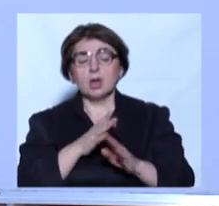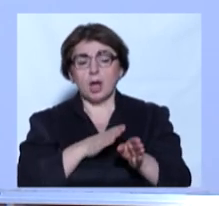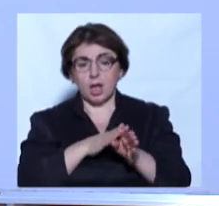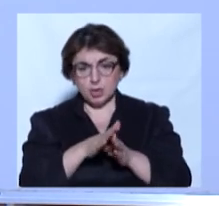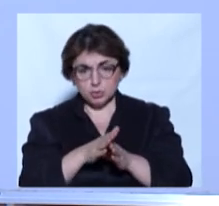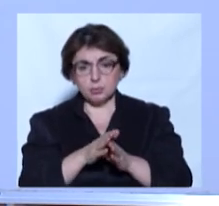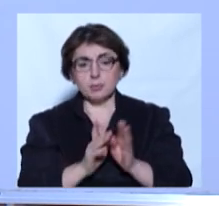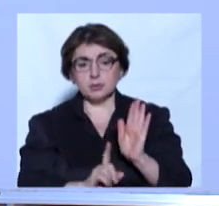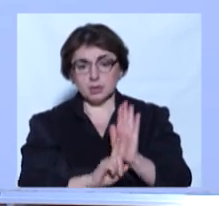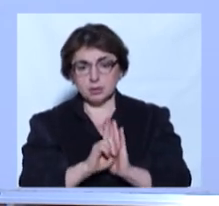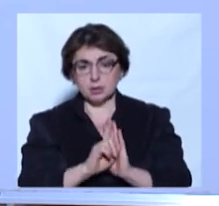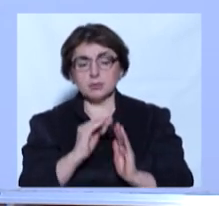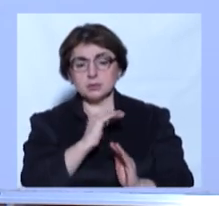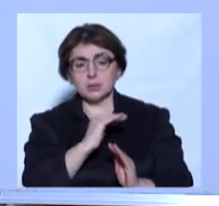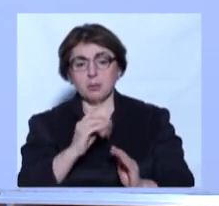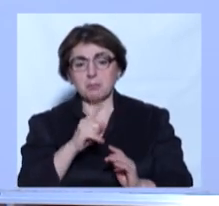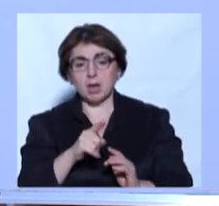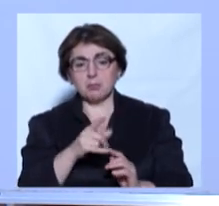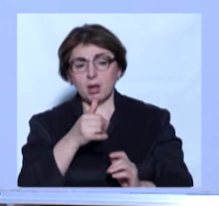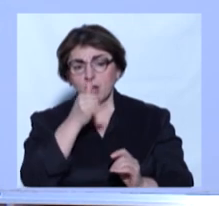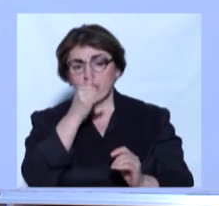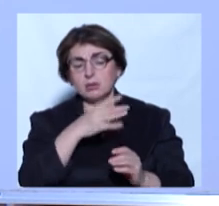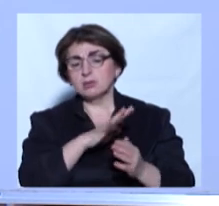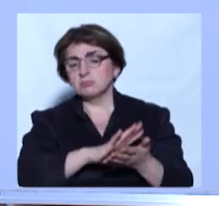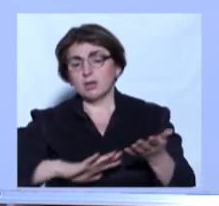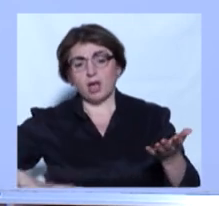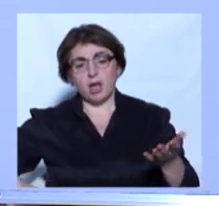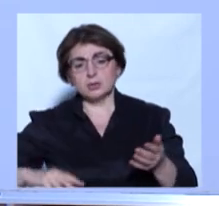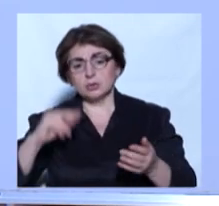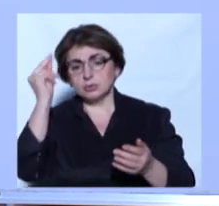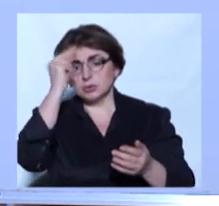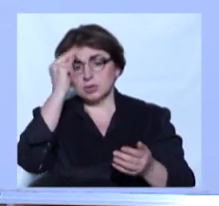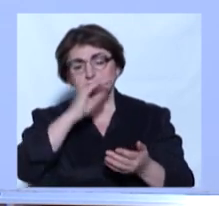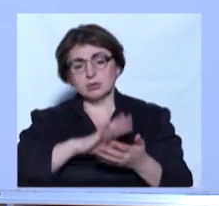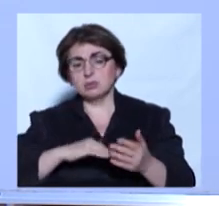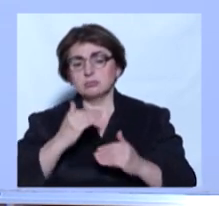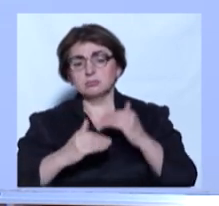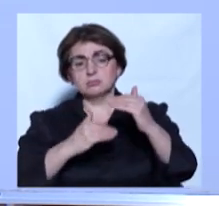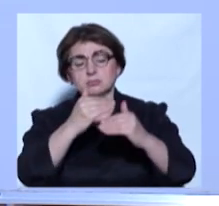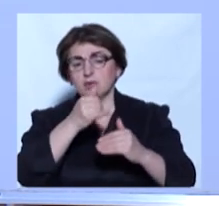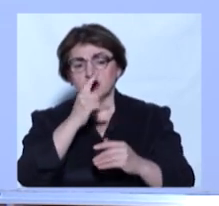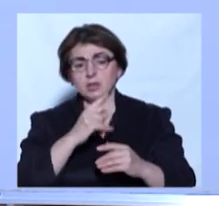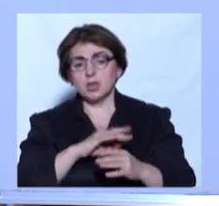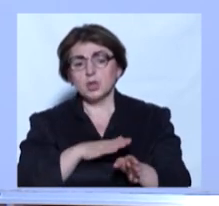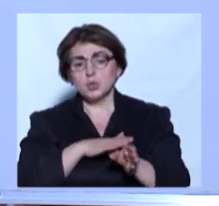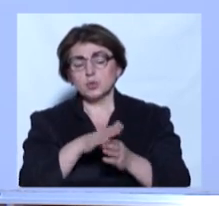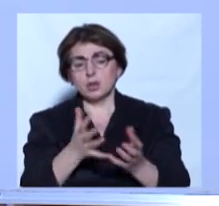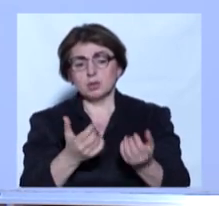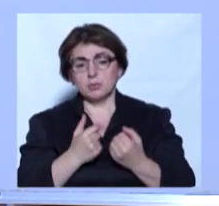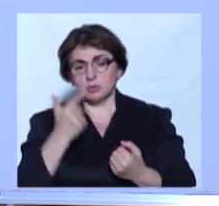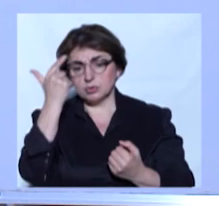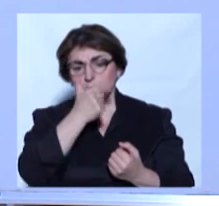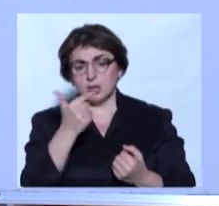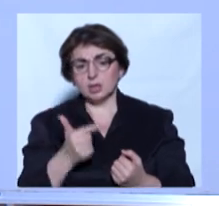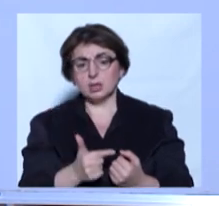ასრულებენ დაწყებით განათლების საფეხურს, მაგრამ მათ არ აძლევათ გააგრძელოთ შემდგომი საფეხურები და მიიღონ სრულყოფილი განათლება.